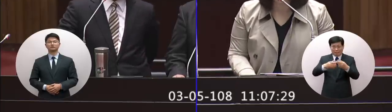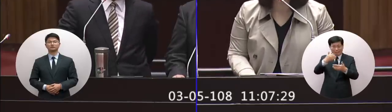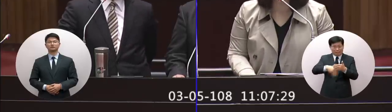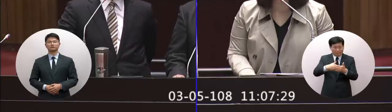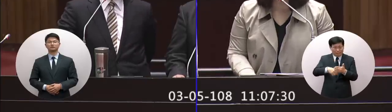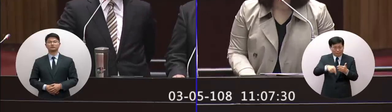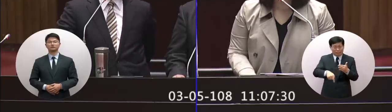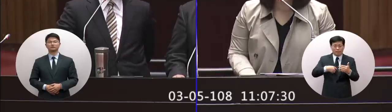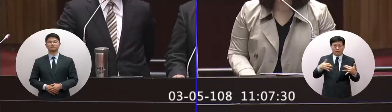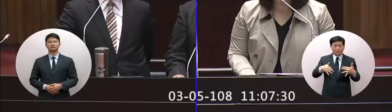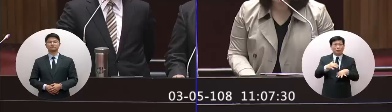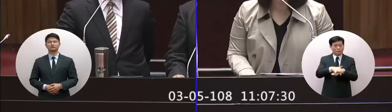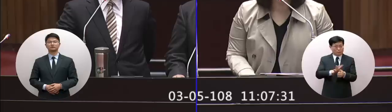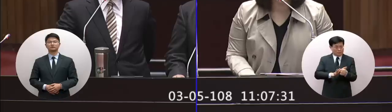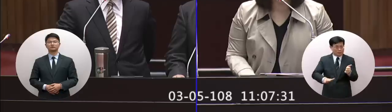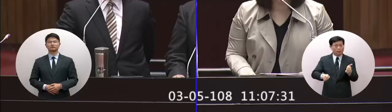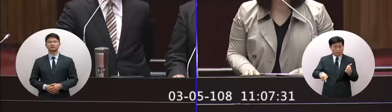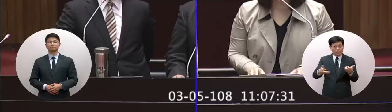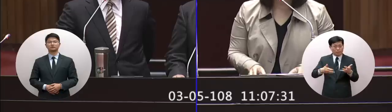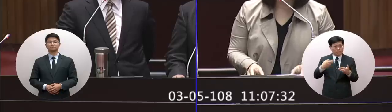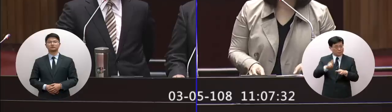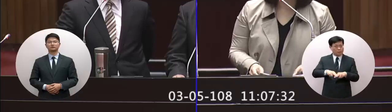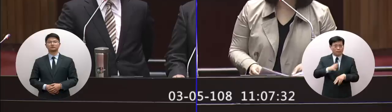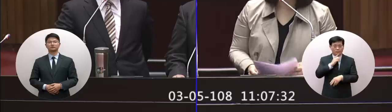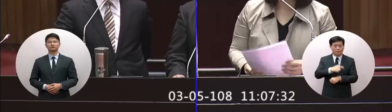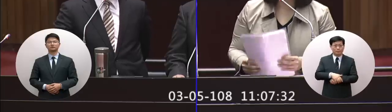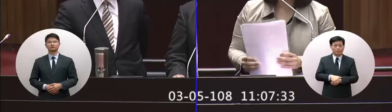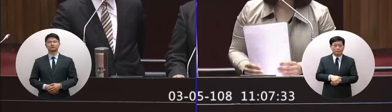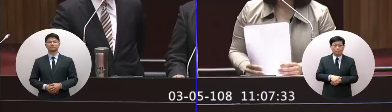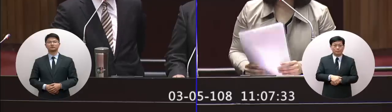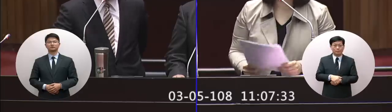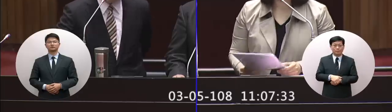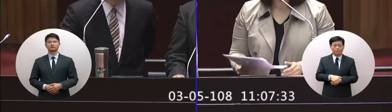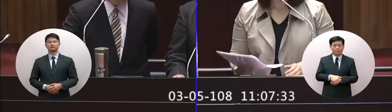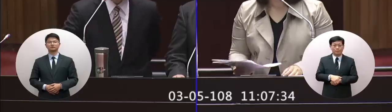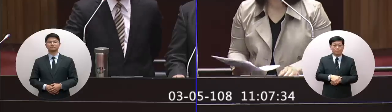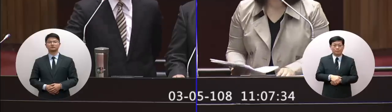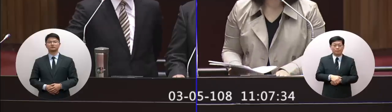煤的这个公投，是不是就没有这件事了？